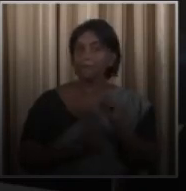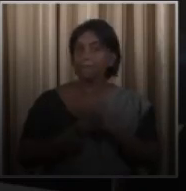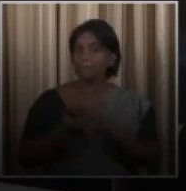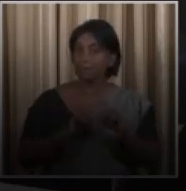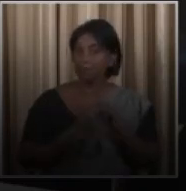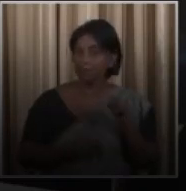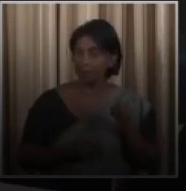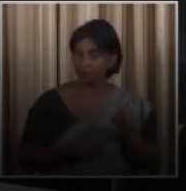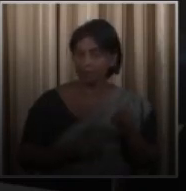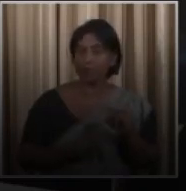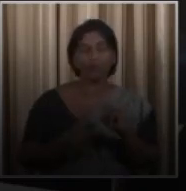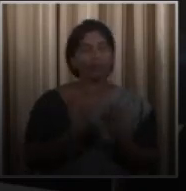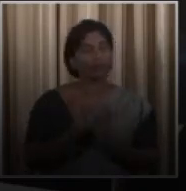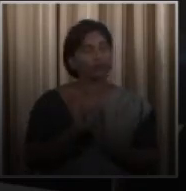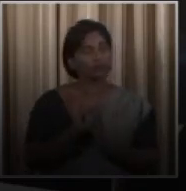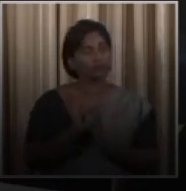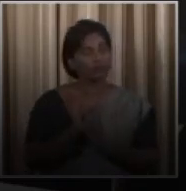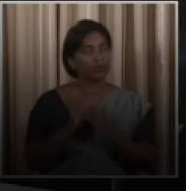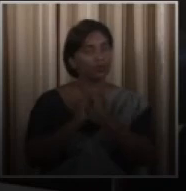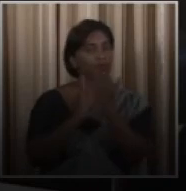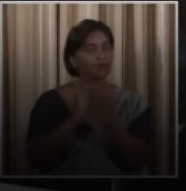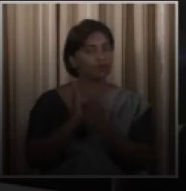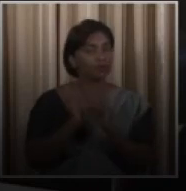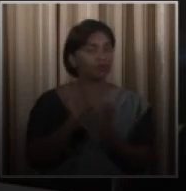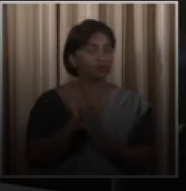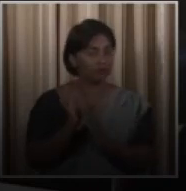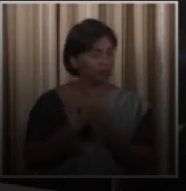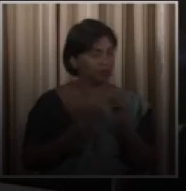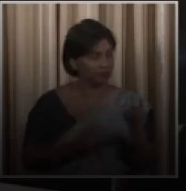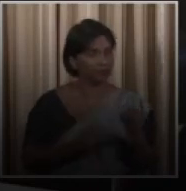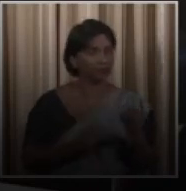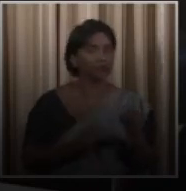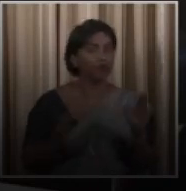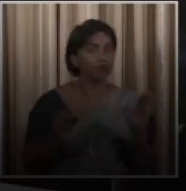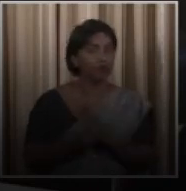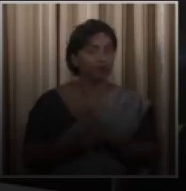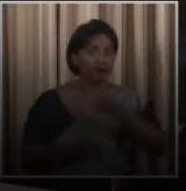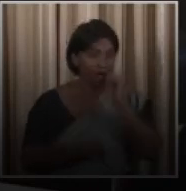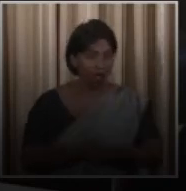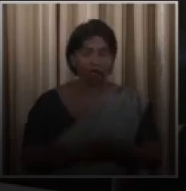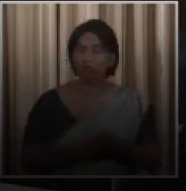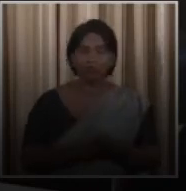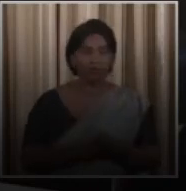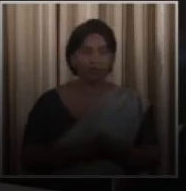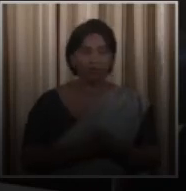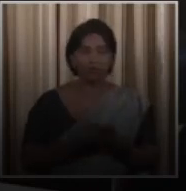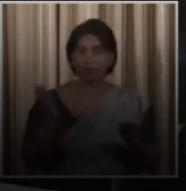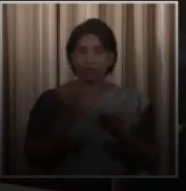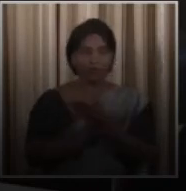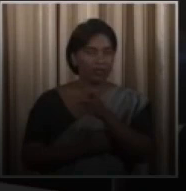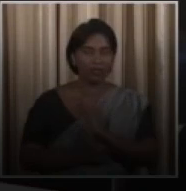parlimentu karaka parlimentu wedasatahan pilibanda karaka sabhave purna anumathiyen idiripat karana yojanawak